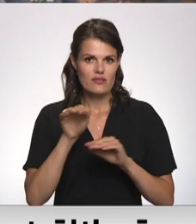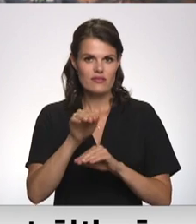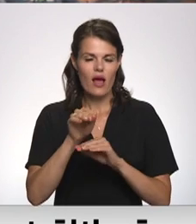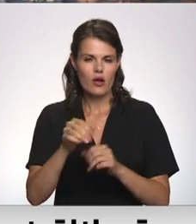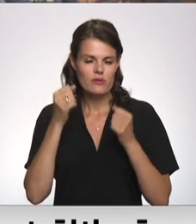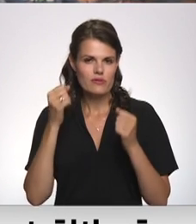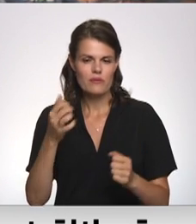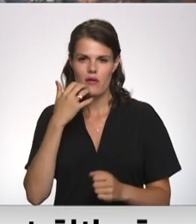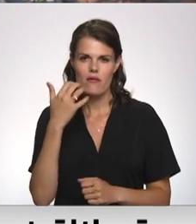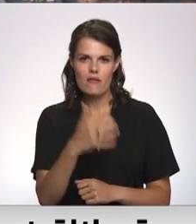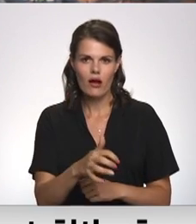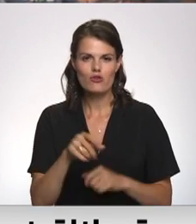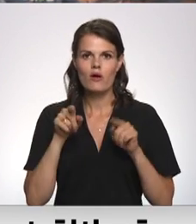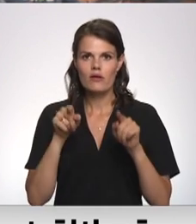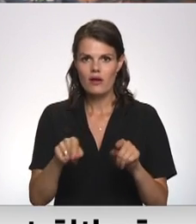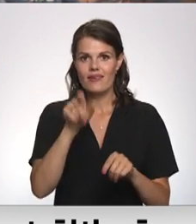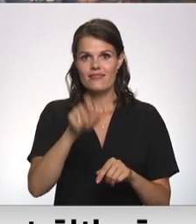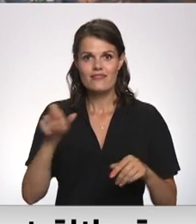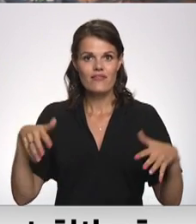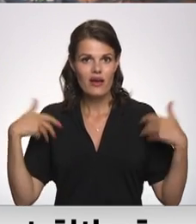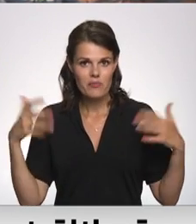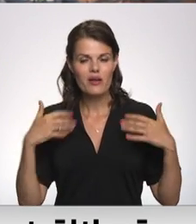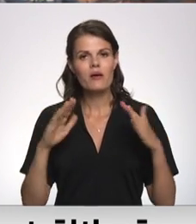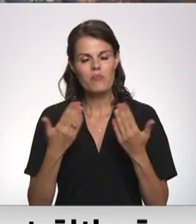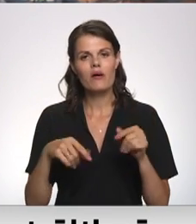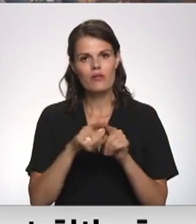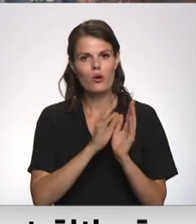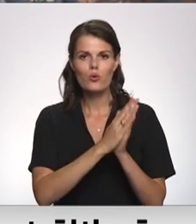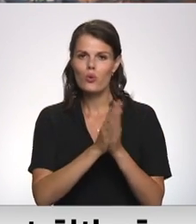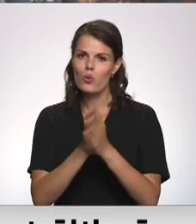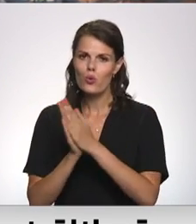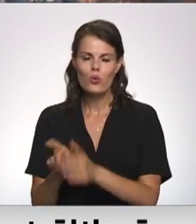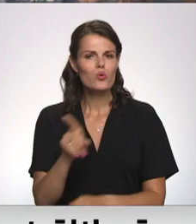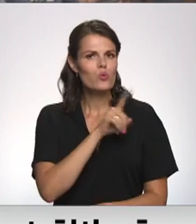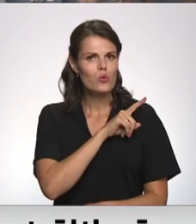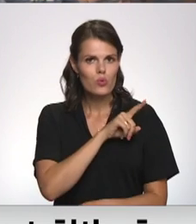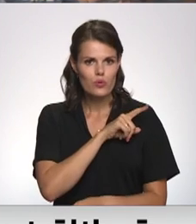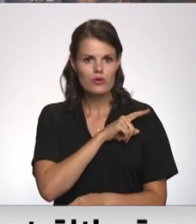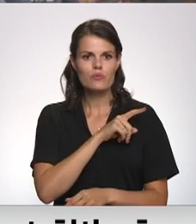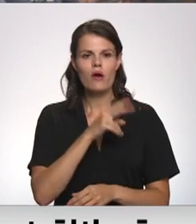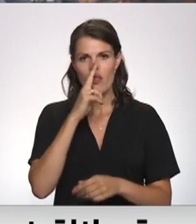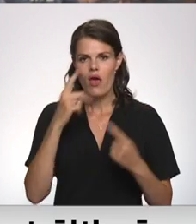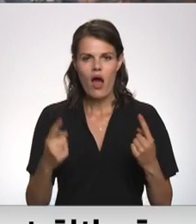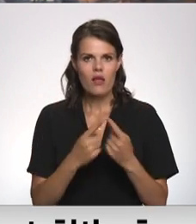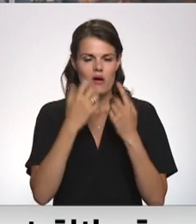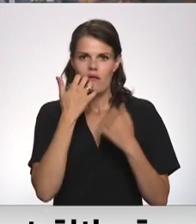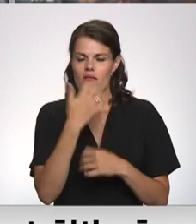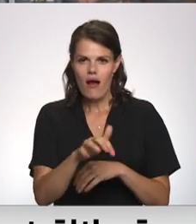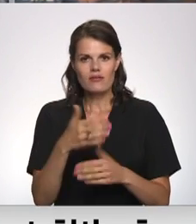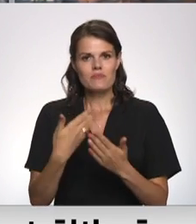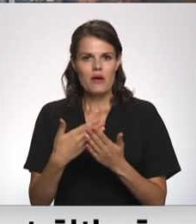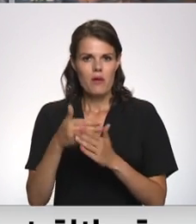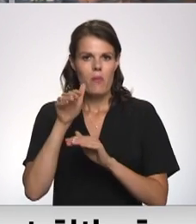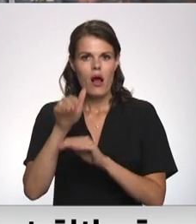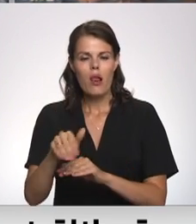liels karstums, un tas ne tikai cilvēkus iepriecē, bet arī aicina būt mums visiem uzmanīgiem. Tā arī neatbilstīgā temperatūrā uzglabājot gaļu